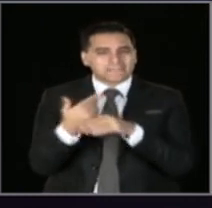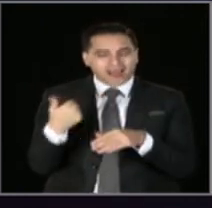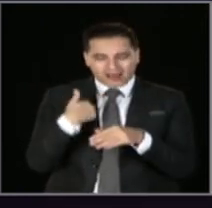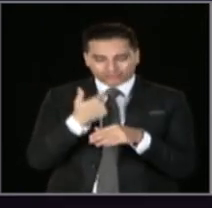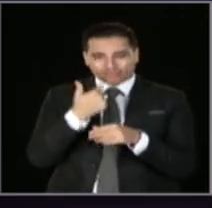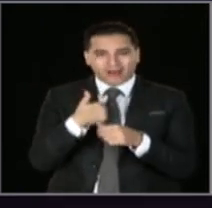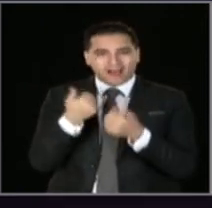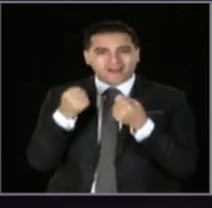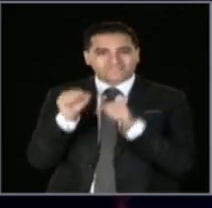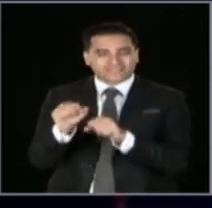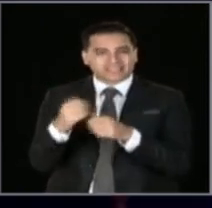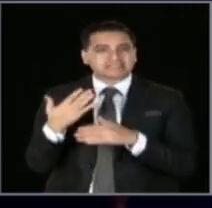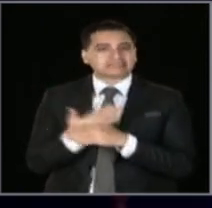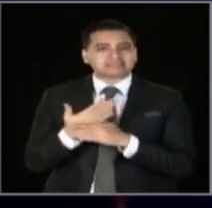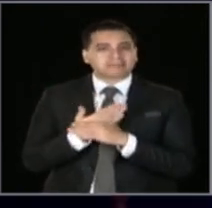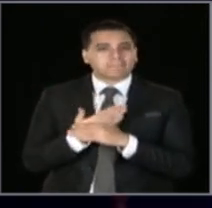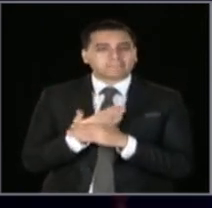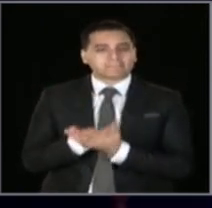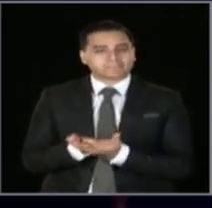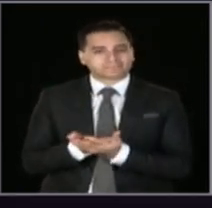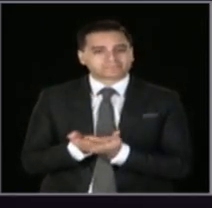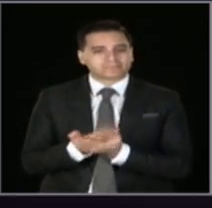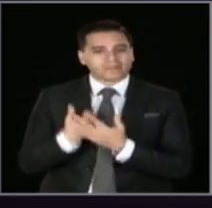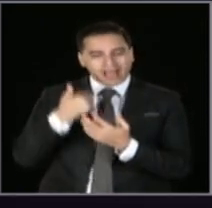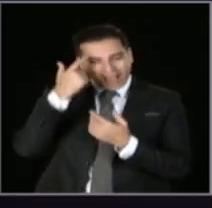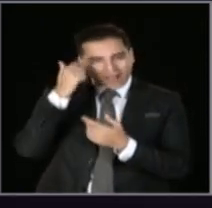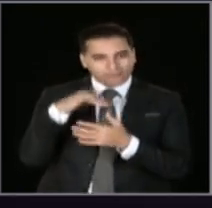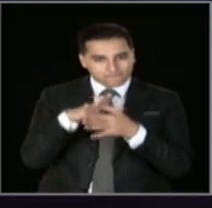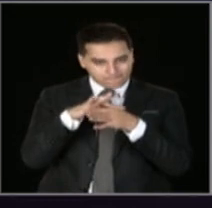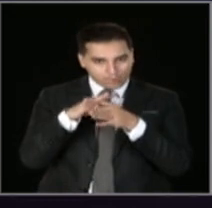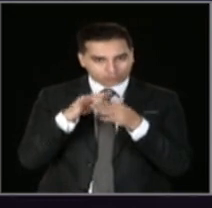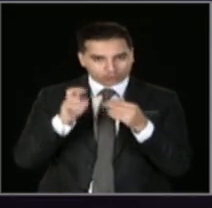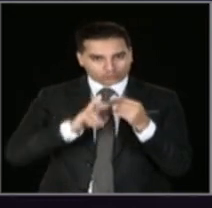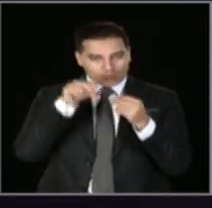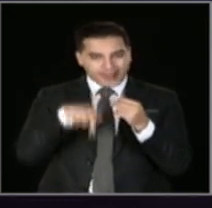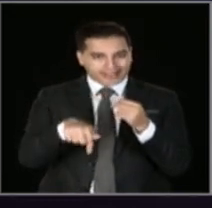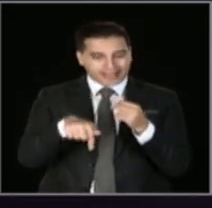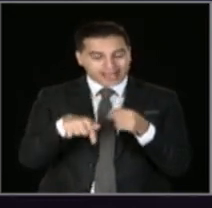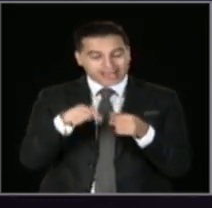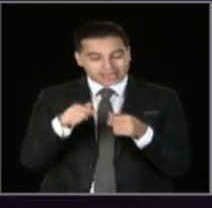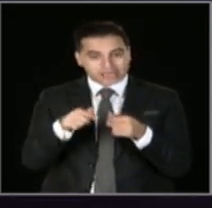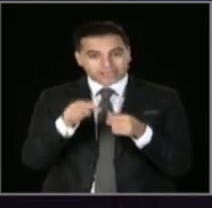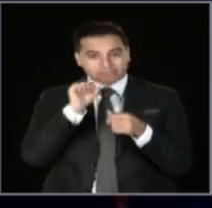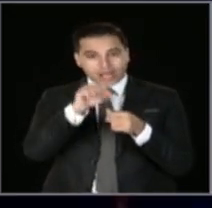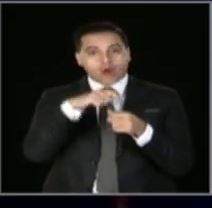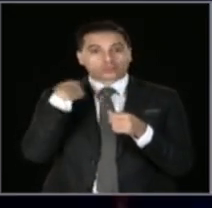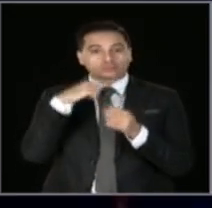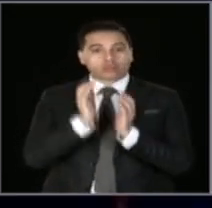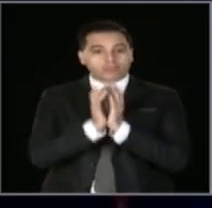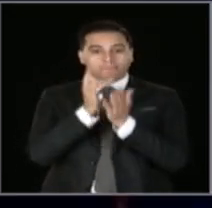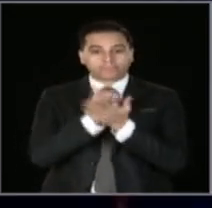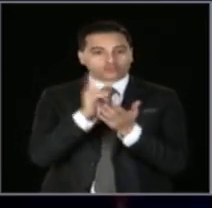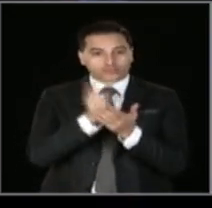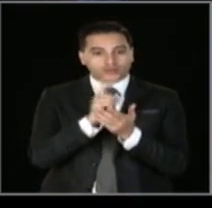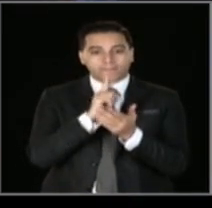إنه يخش الرياضة لو عايز؟ إزاي؟ أنا عارف إن طبعاً السؤال ده لا يخص وزارة التضامن،